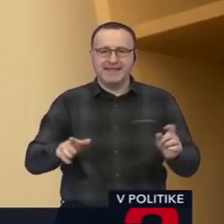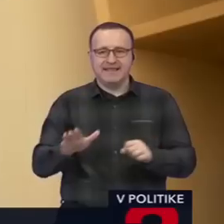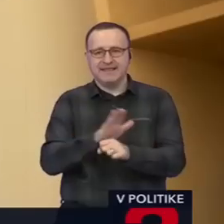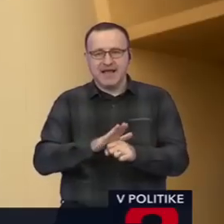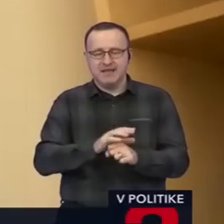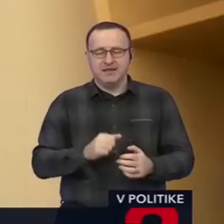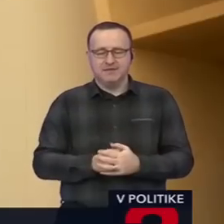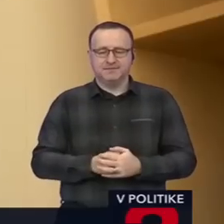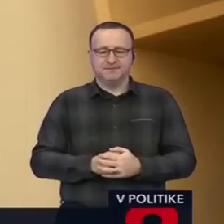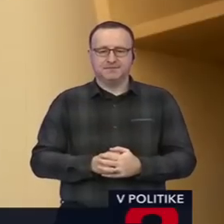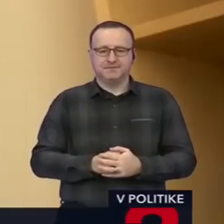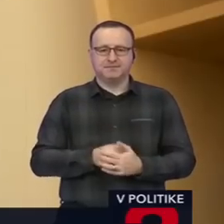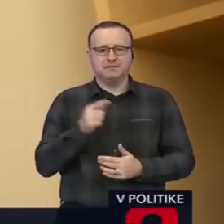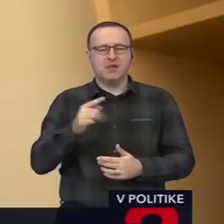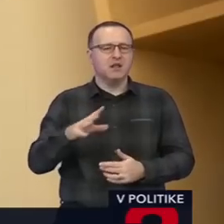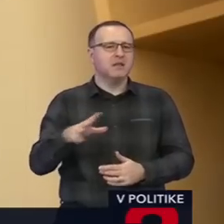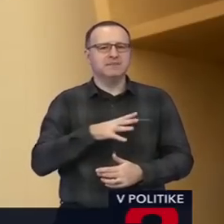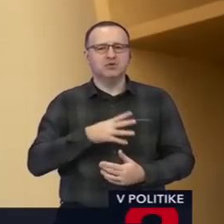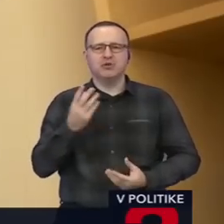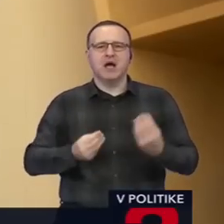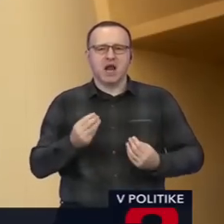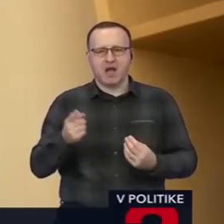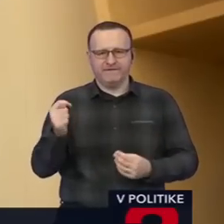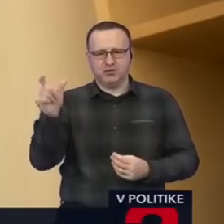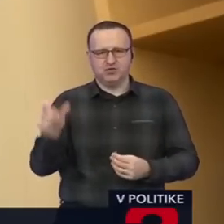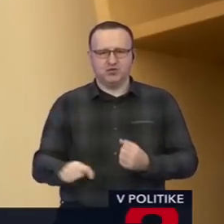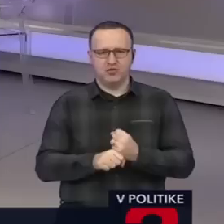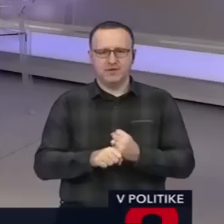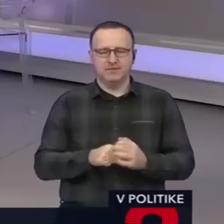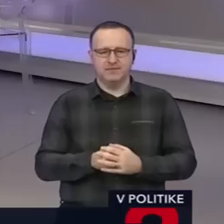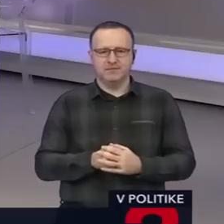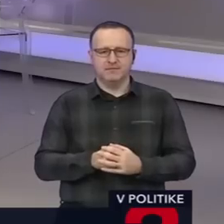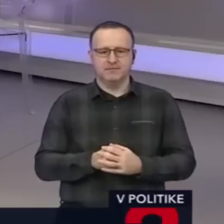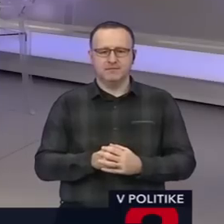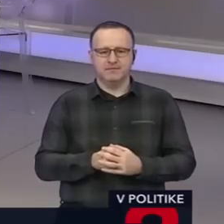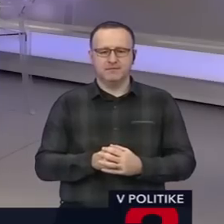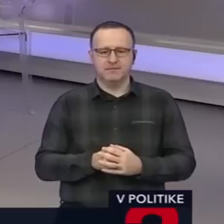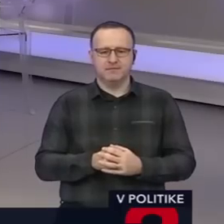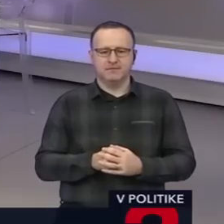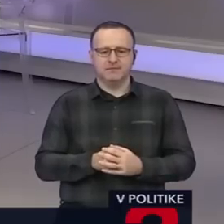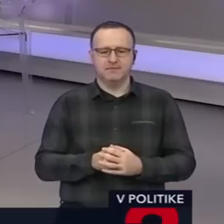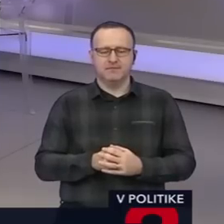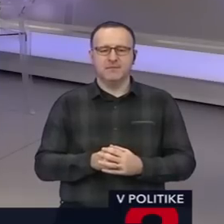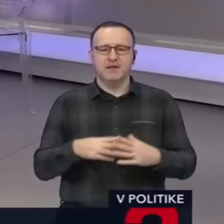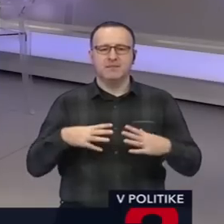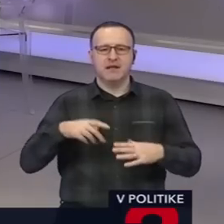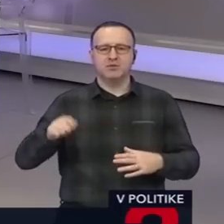veľmi nebezpečnú hru so stabilitou a prosperitou tejto krajiny. Páni poslanci, zastavme dodávku zbraní